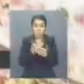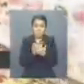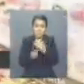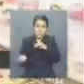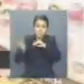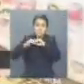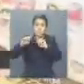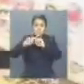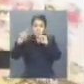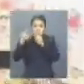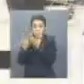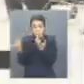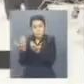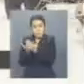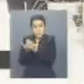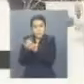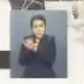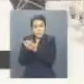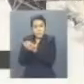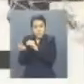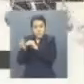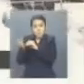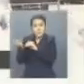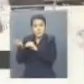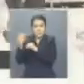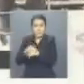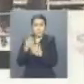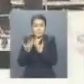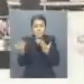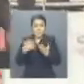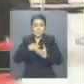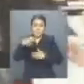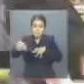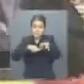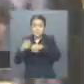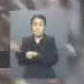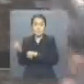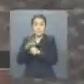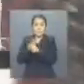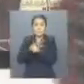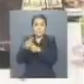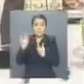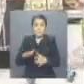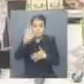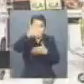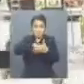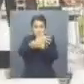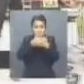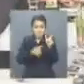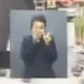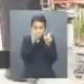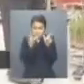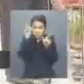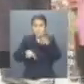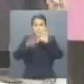ไม่เพิ่มขึ้นมากนักและความต้องการสินค้าคงที่นอกจากนี้ยังจัดทำตารางเปรียบเทียบราคาสินค้าในช่วงที่ผ่านมาจ